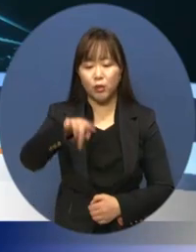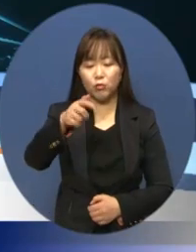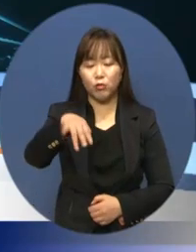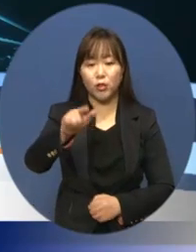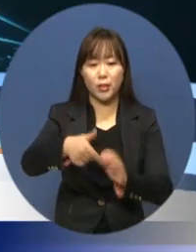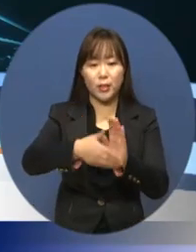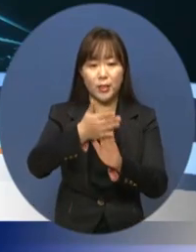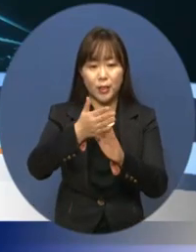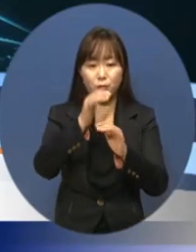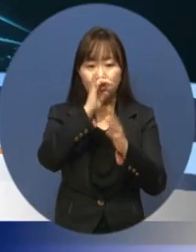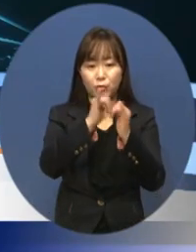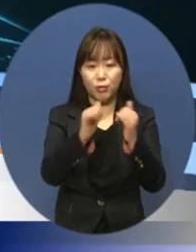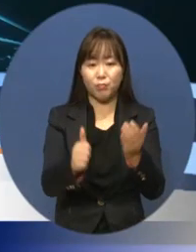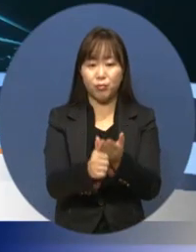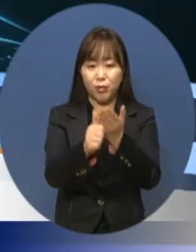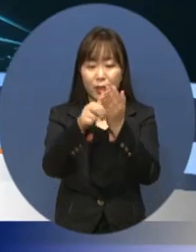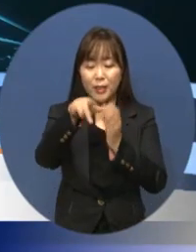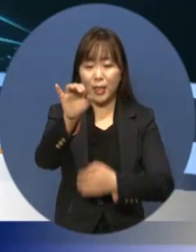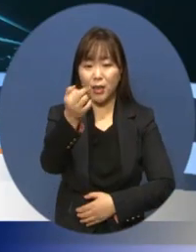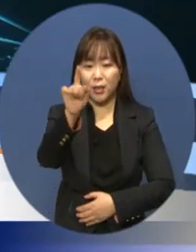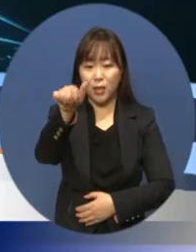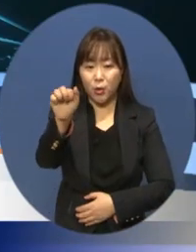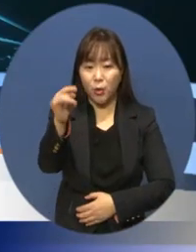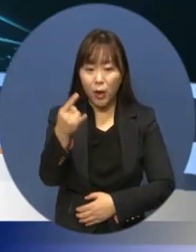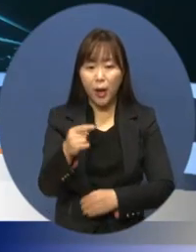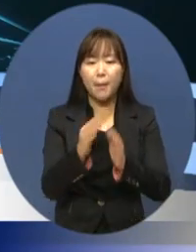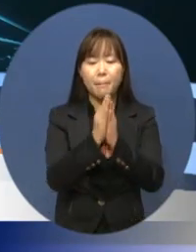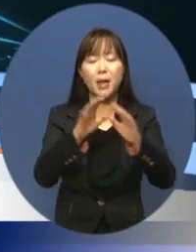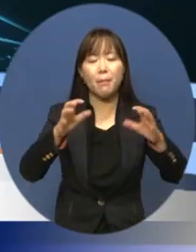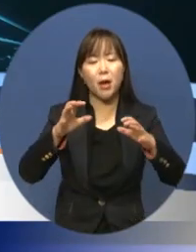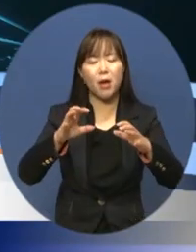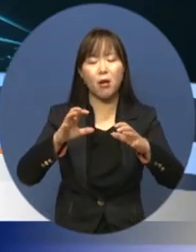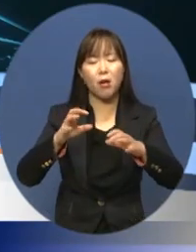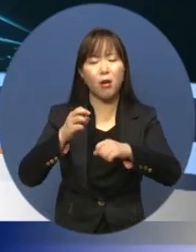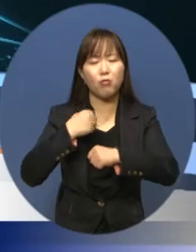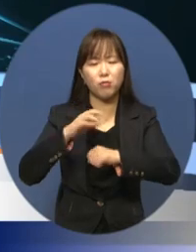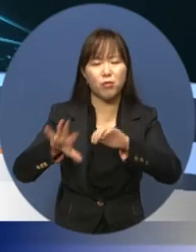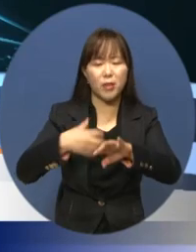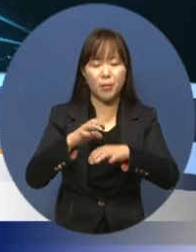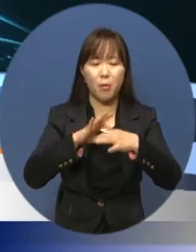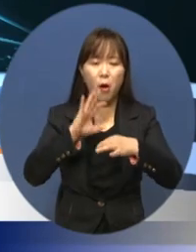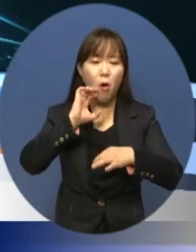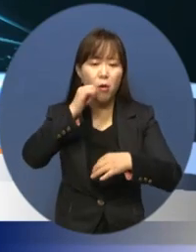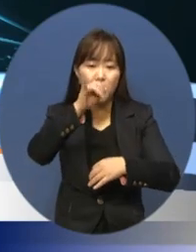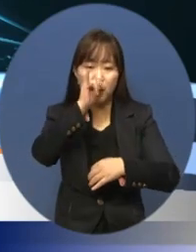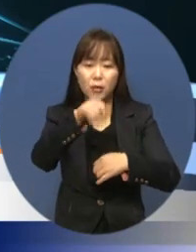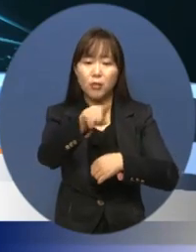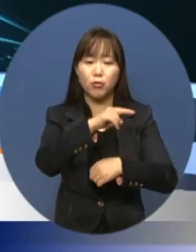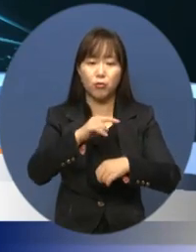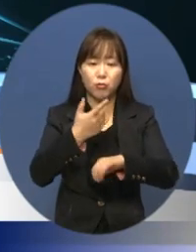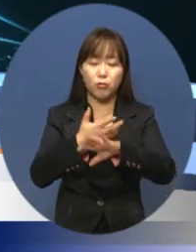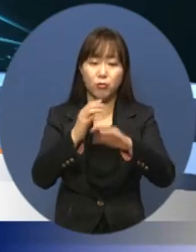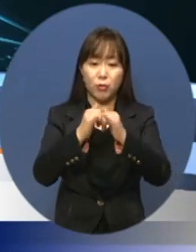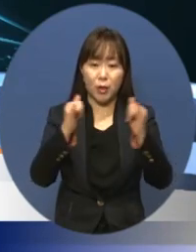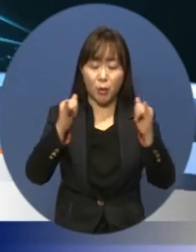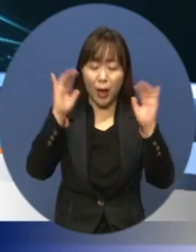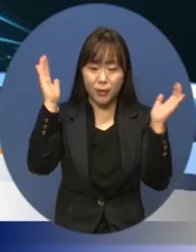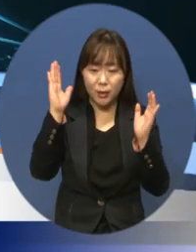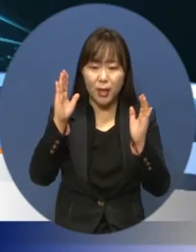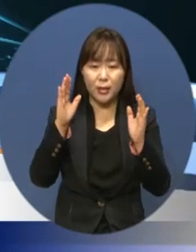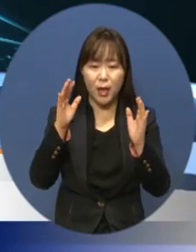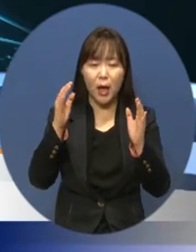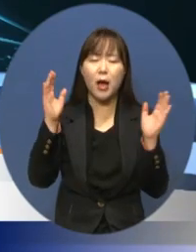순천시 인재육성장학회가 최근 미얀마 군부 쿠데타로 어려움을 겪는 국내의 미얀마 유학생들에게